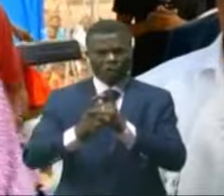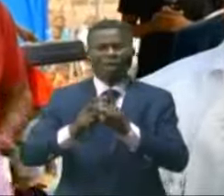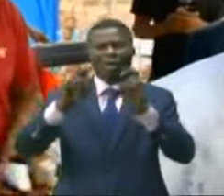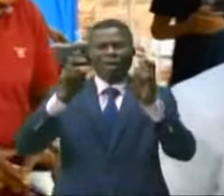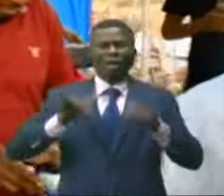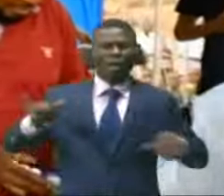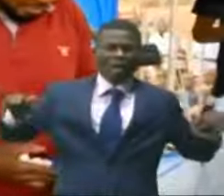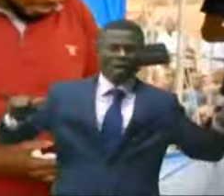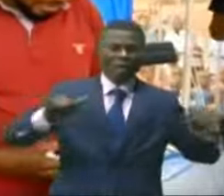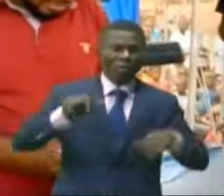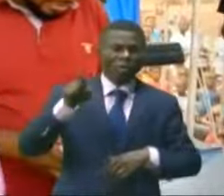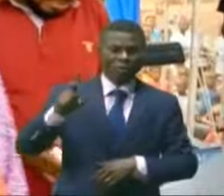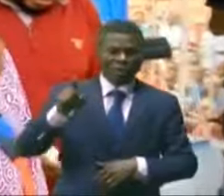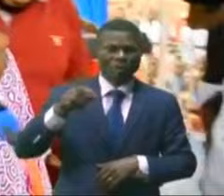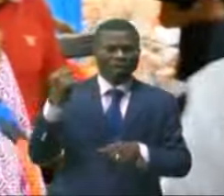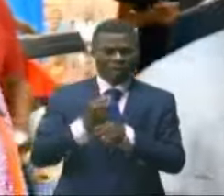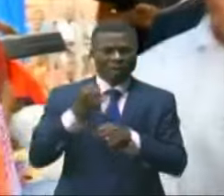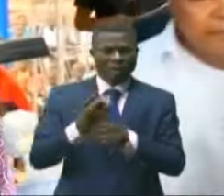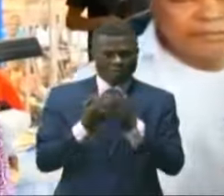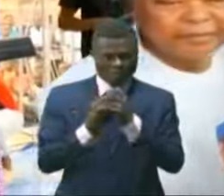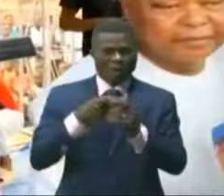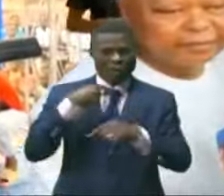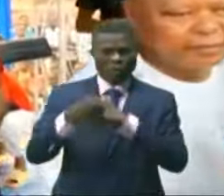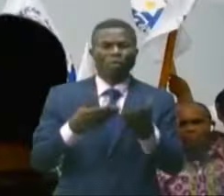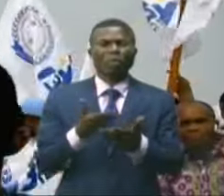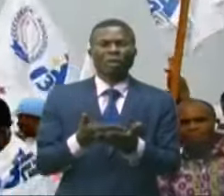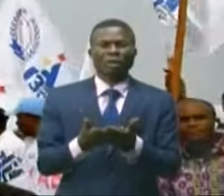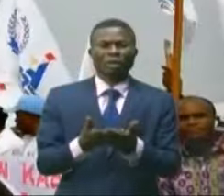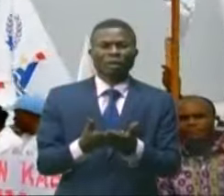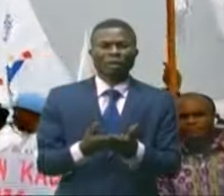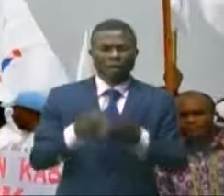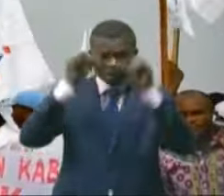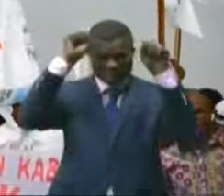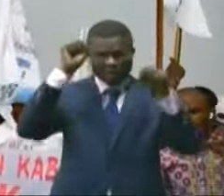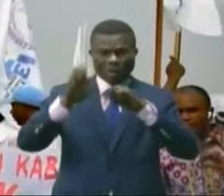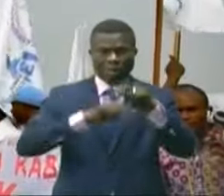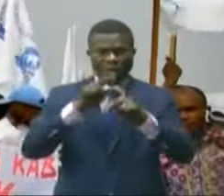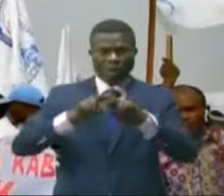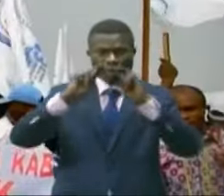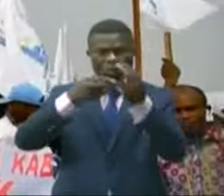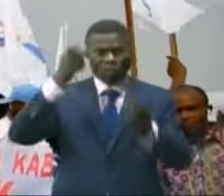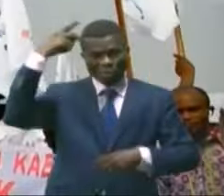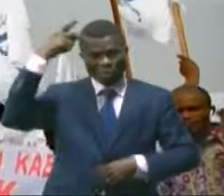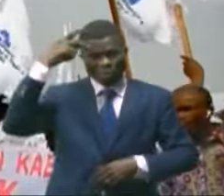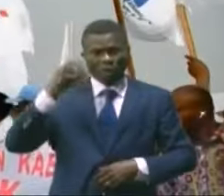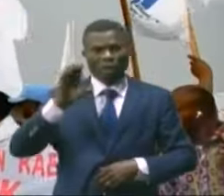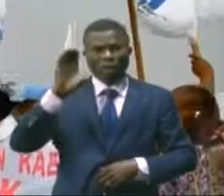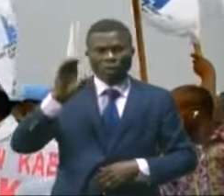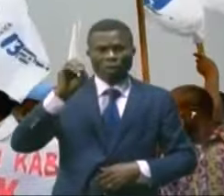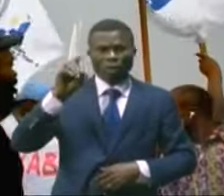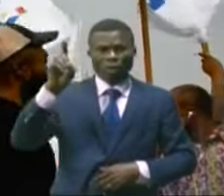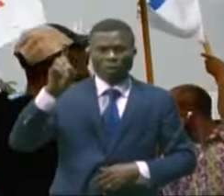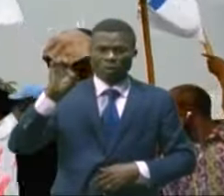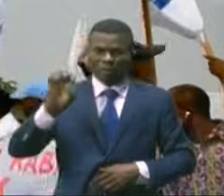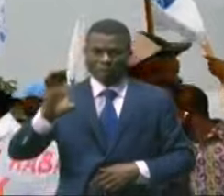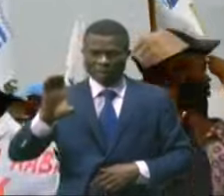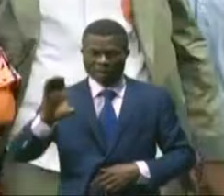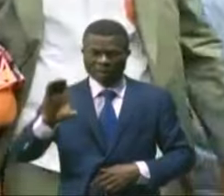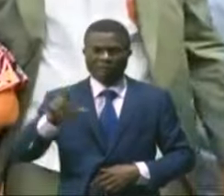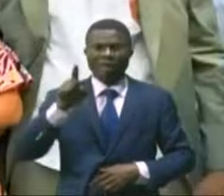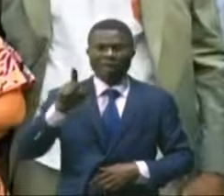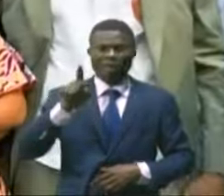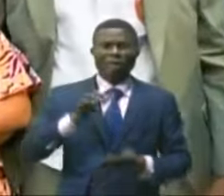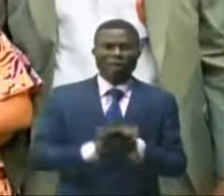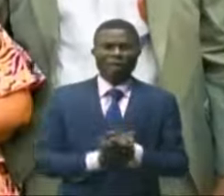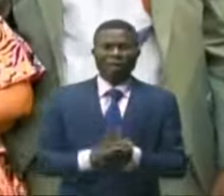national de Tshikapa, dont les travaux seront bientôt lancés. Président national du parti politique CODEP, Simon Moulumba, dit Nzambi wa Kassai,